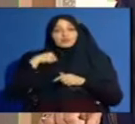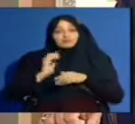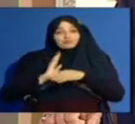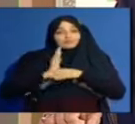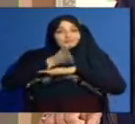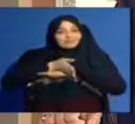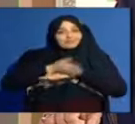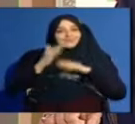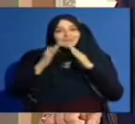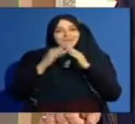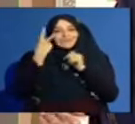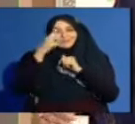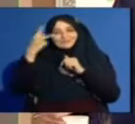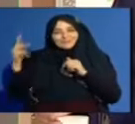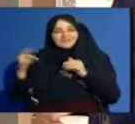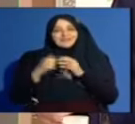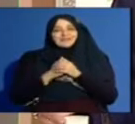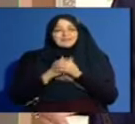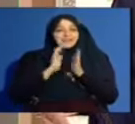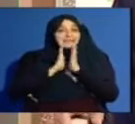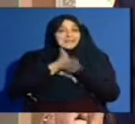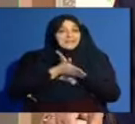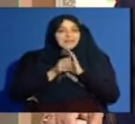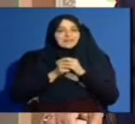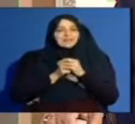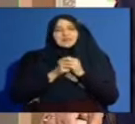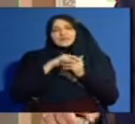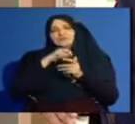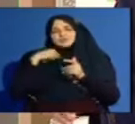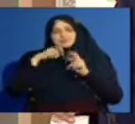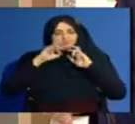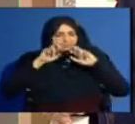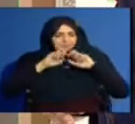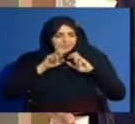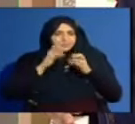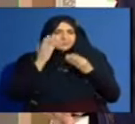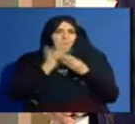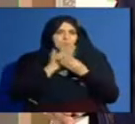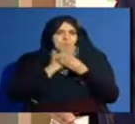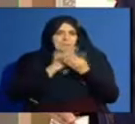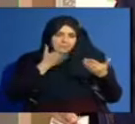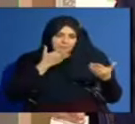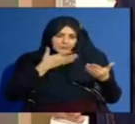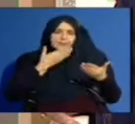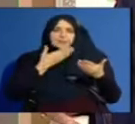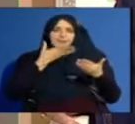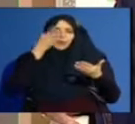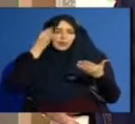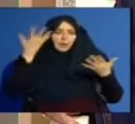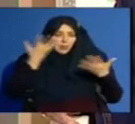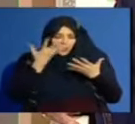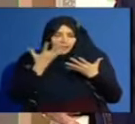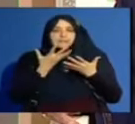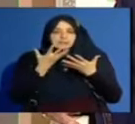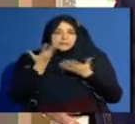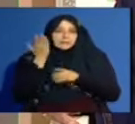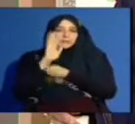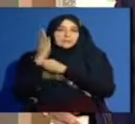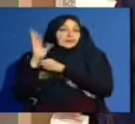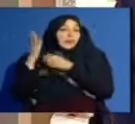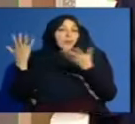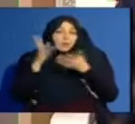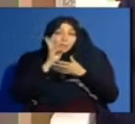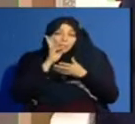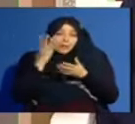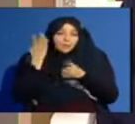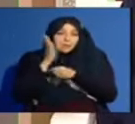هذا المباشر، نتمعن في قضاياكم ونعرض مشكلاتكم، خلافاتكم